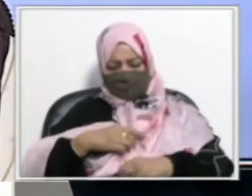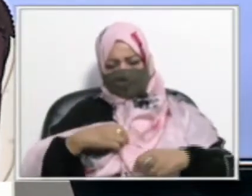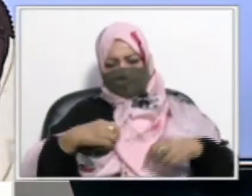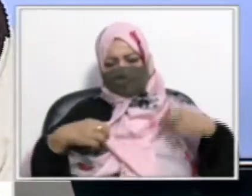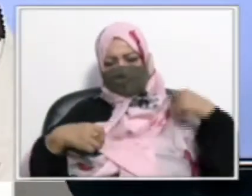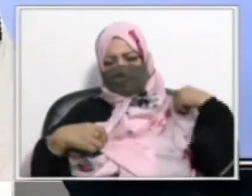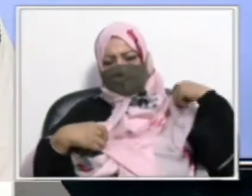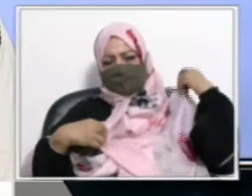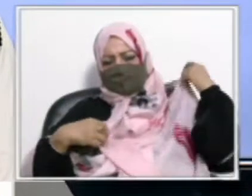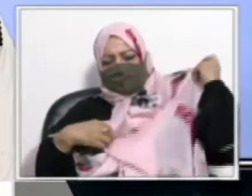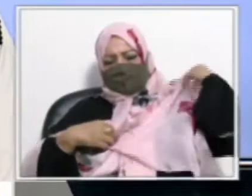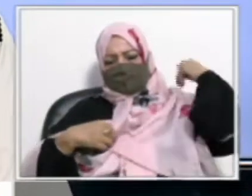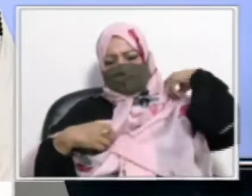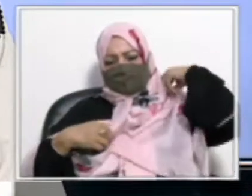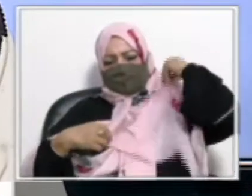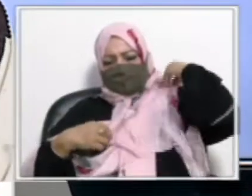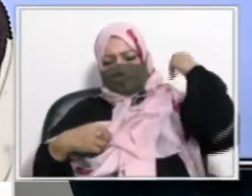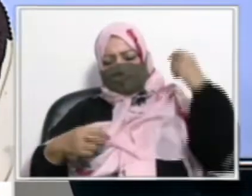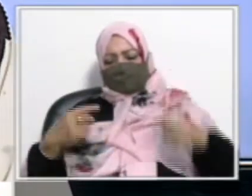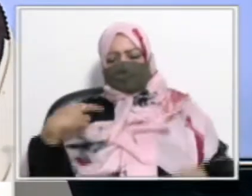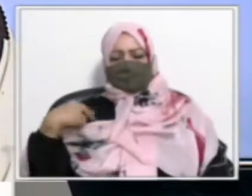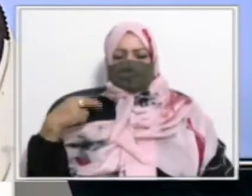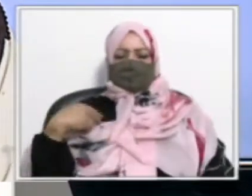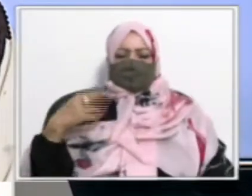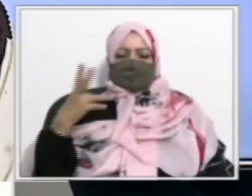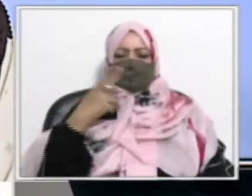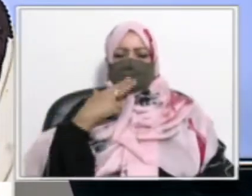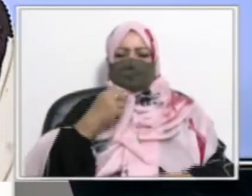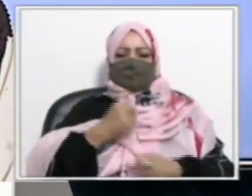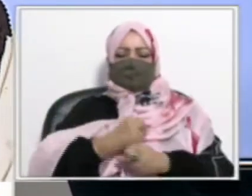تعليقا على جواب الأخ مبروك، يعني كفاكم فتنة